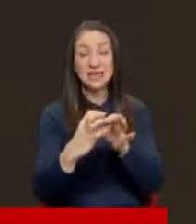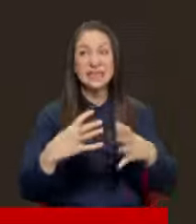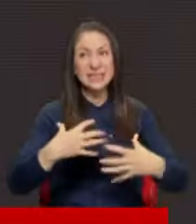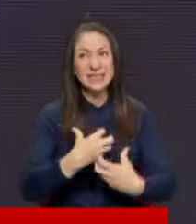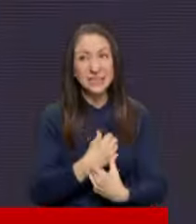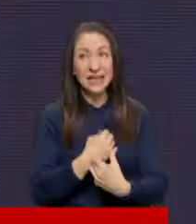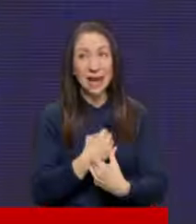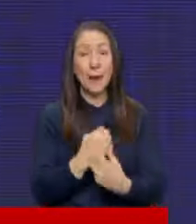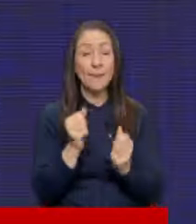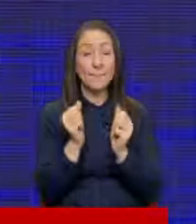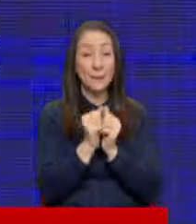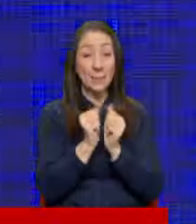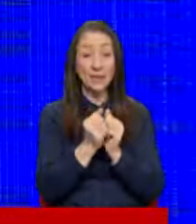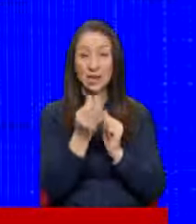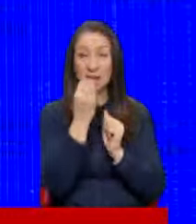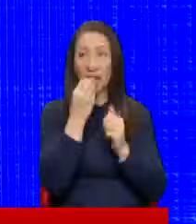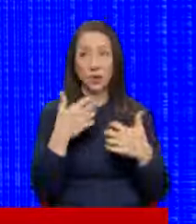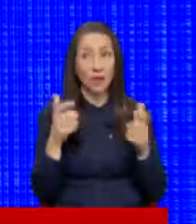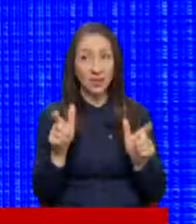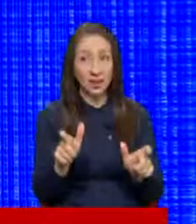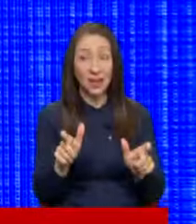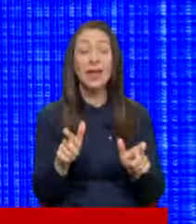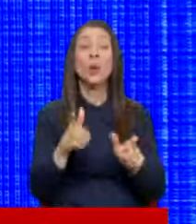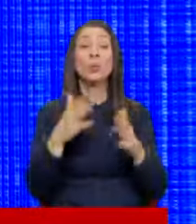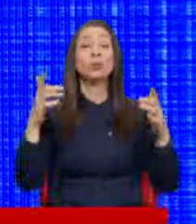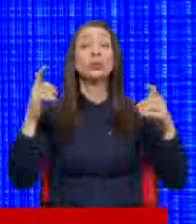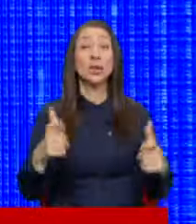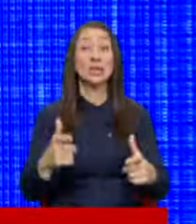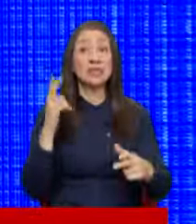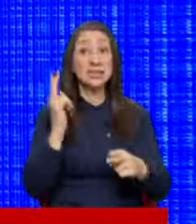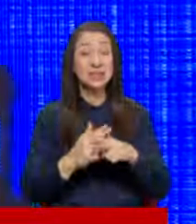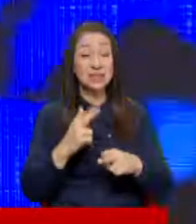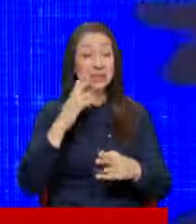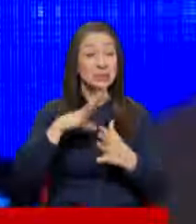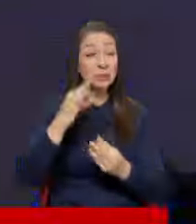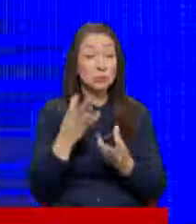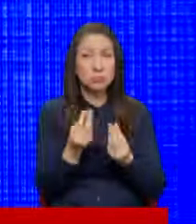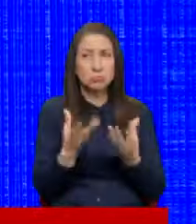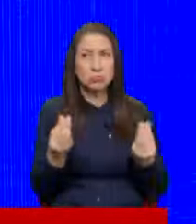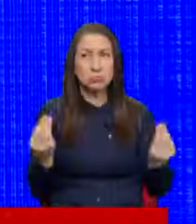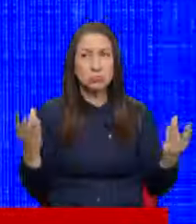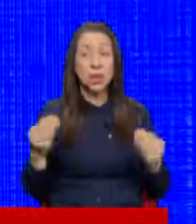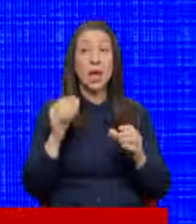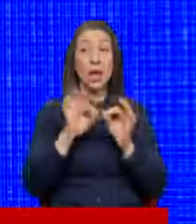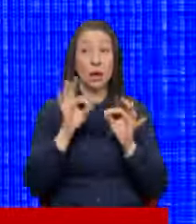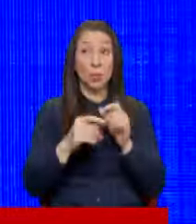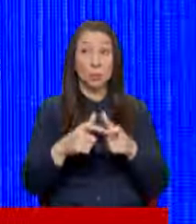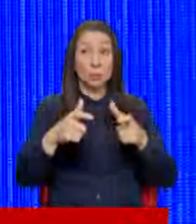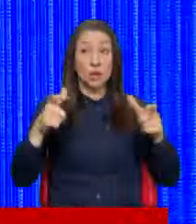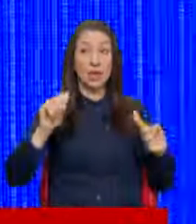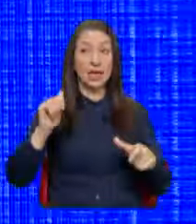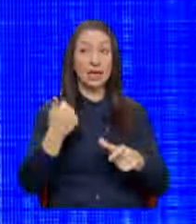sıkıntılarla beraberinde gıda güvenliğini büyük şehirlerdeki hızlı nüfus artışını ve ekonom bü